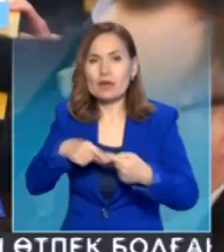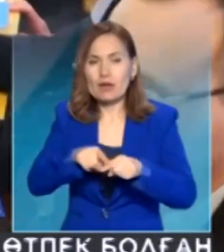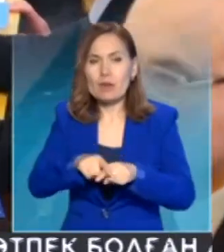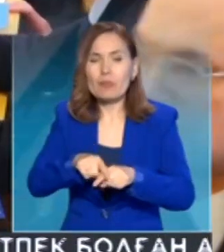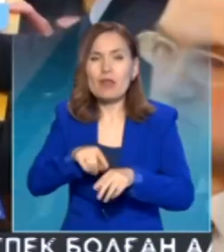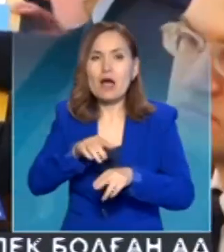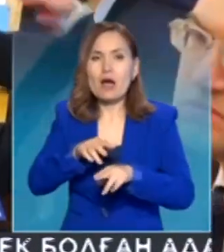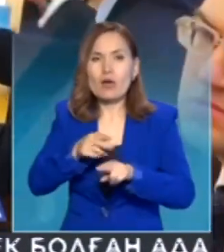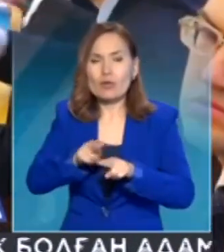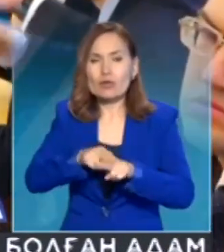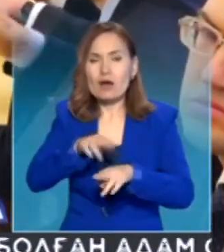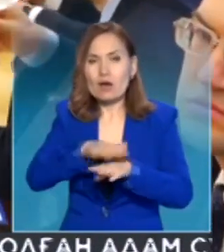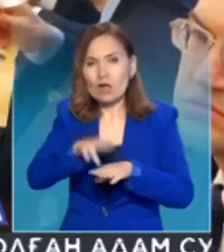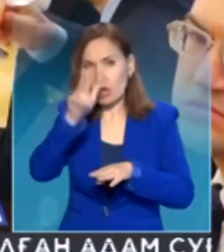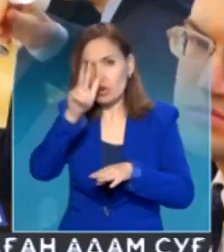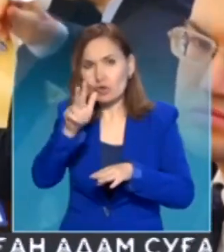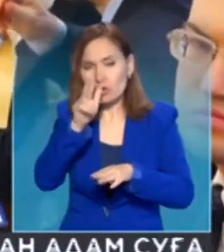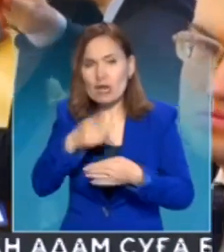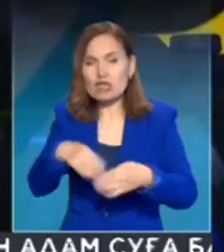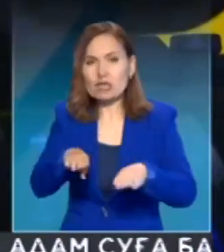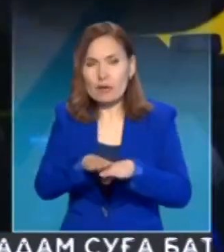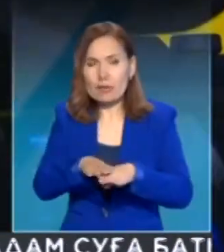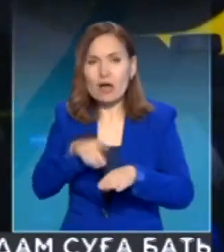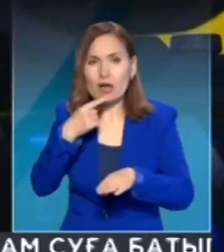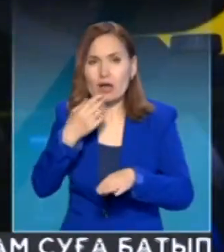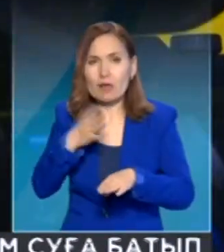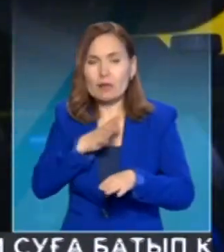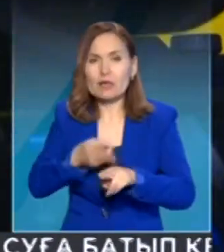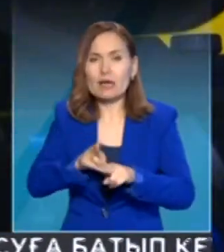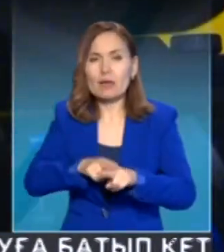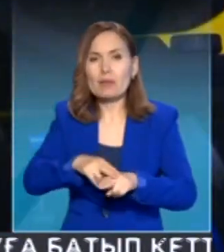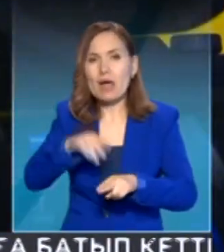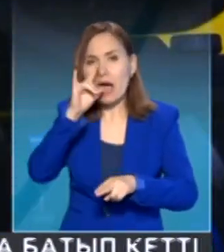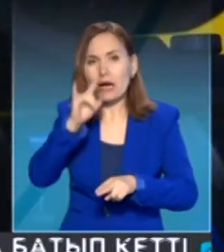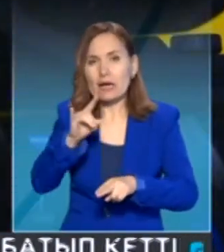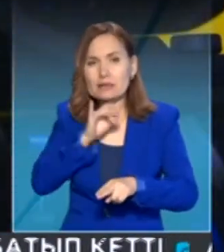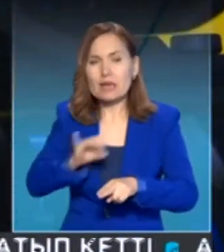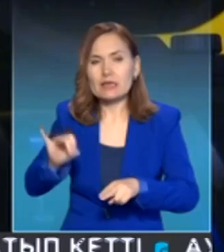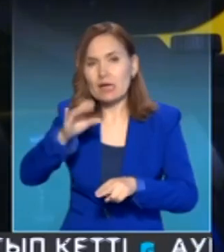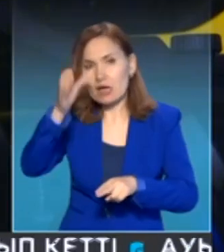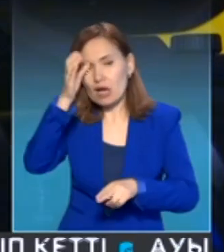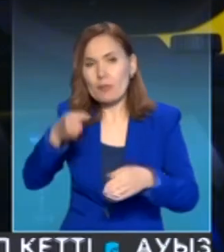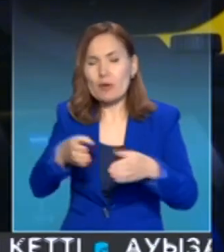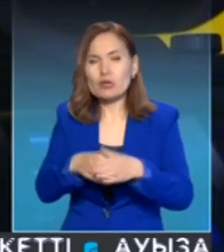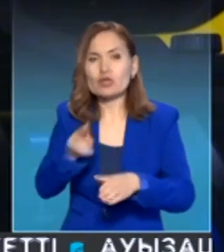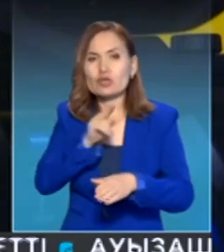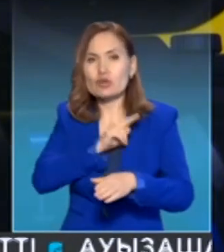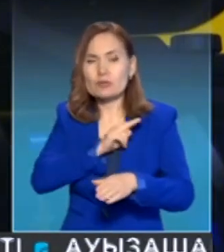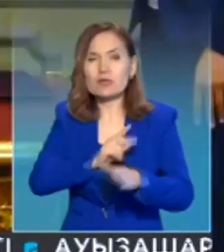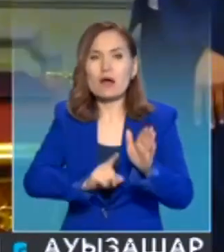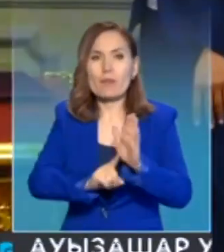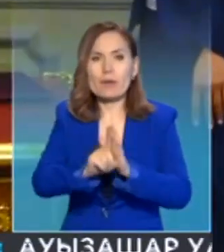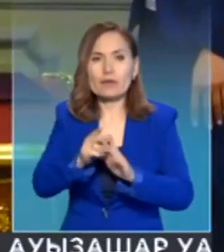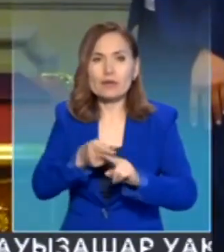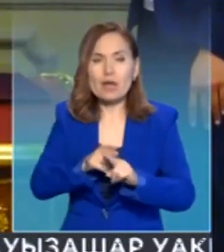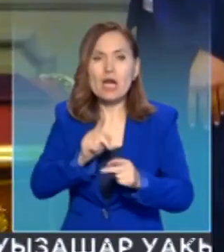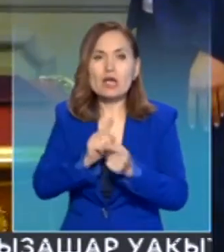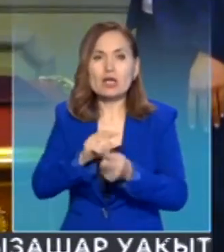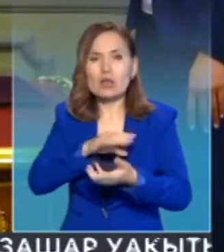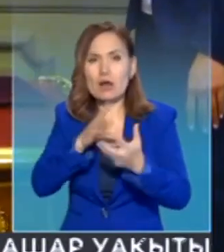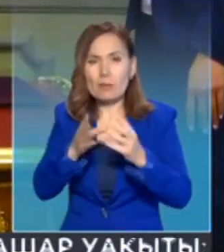айдан кейін ғана күшіне енетінін айтты. Сонымен қатар екі елдің тарихшыларына құралған топ жұмысын жандандырмақ. Кездесу қорытындысы